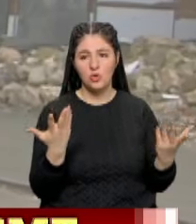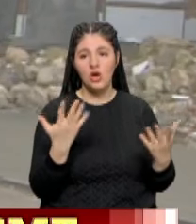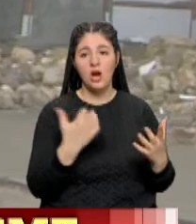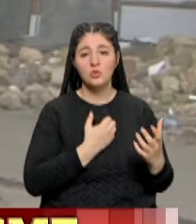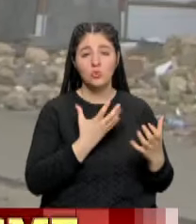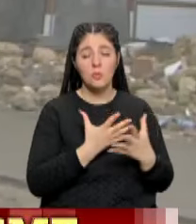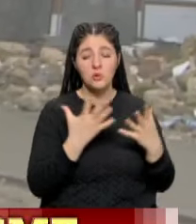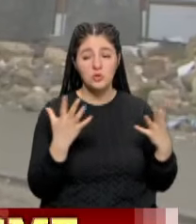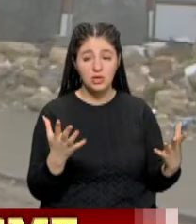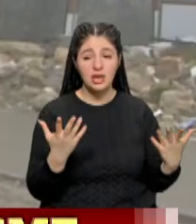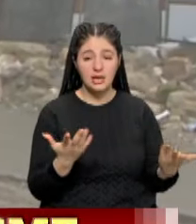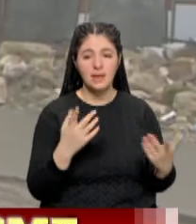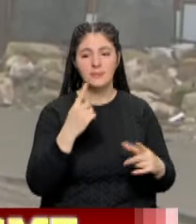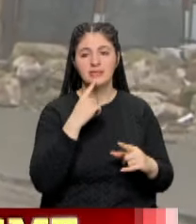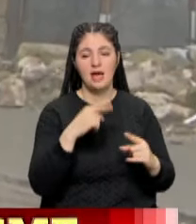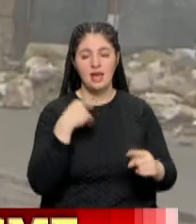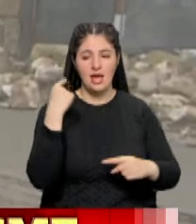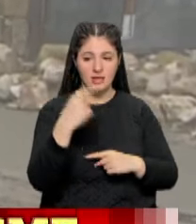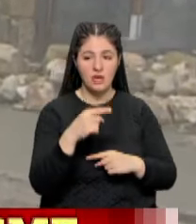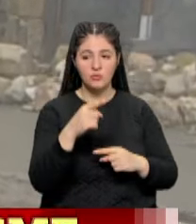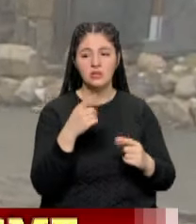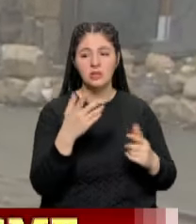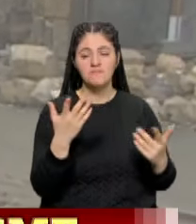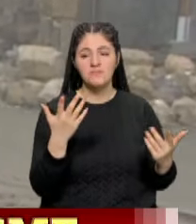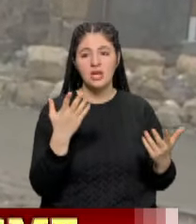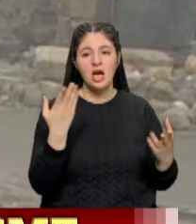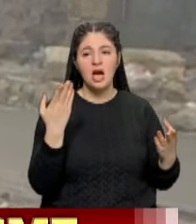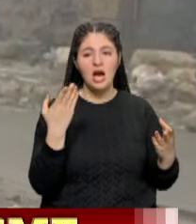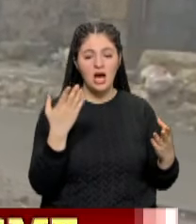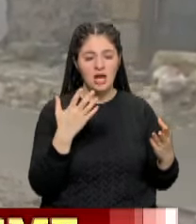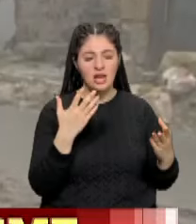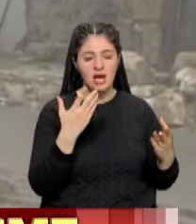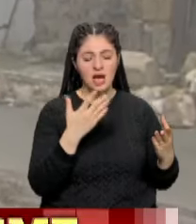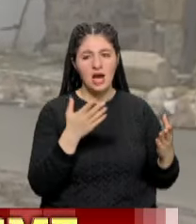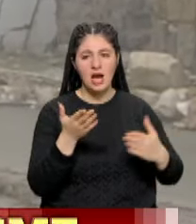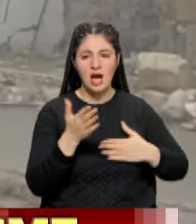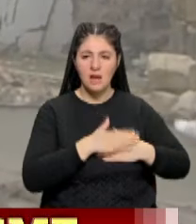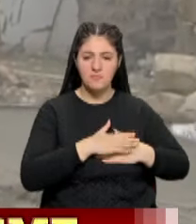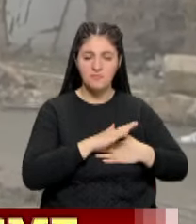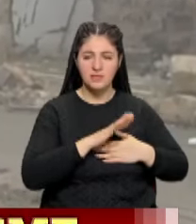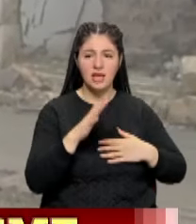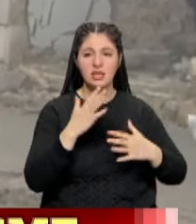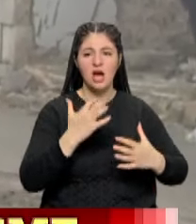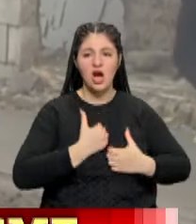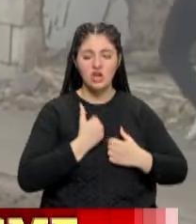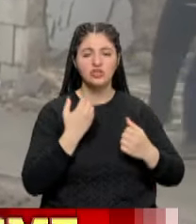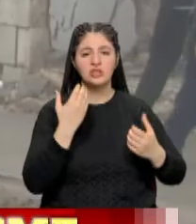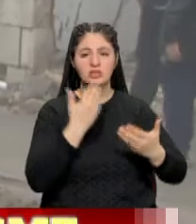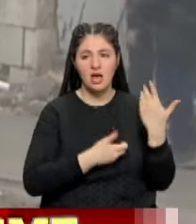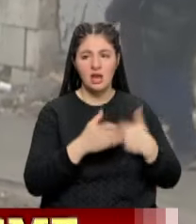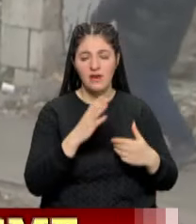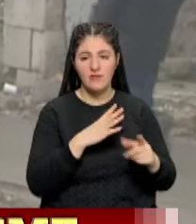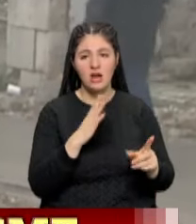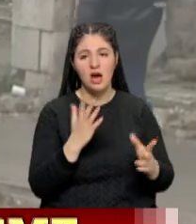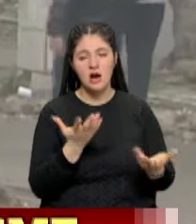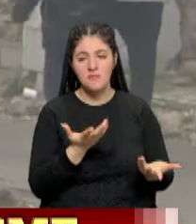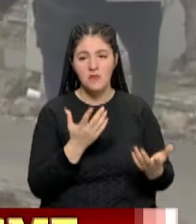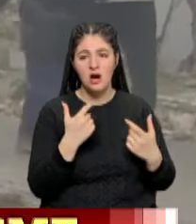acı o kadar büyük ki bir yılda kapanan yaralar var. Kapanan acılar var